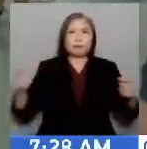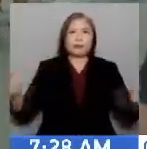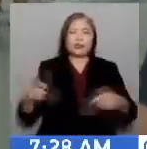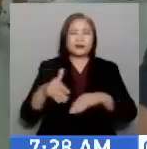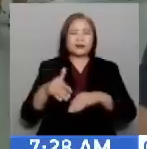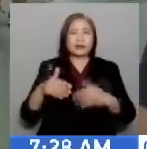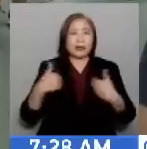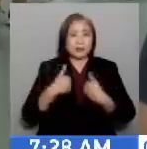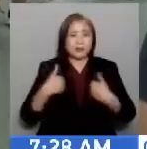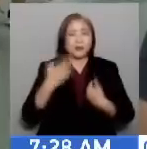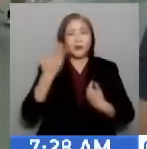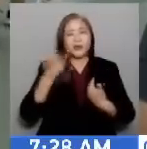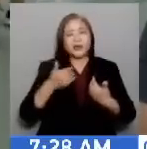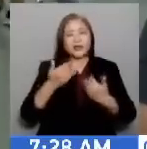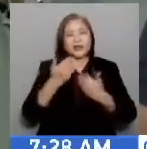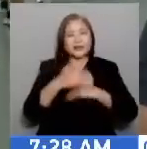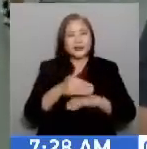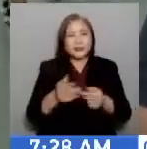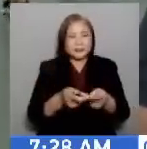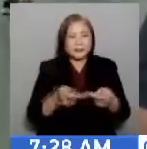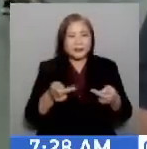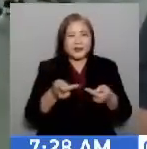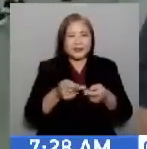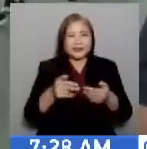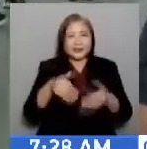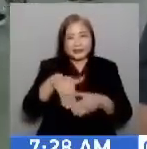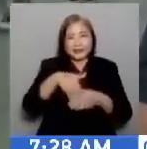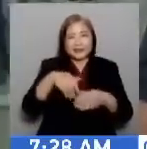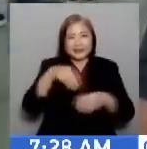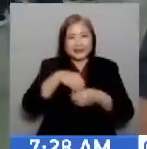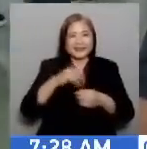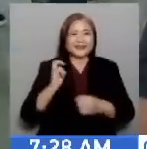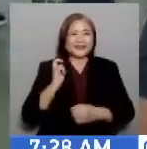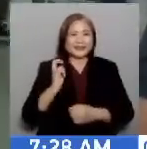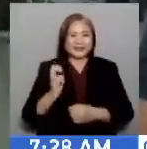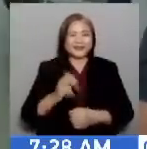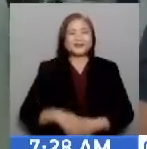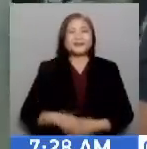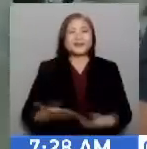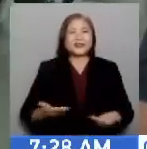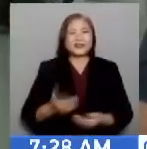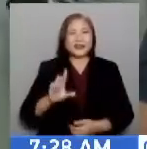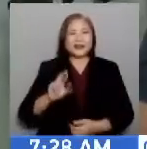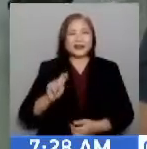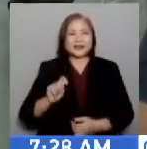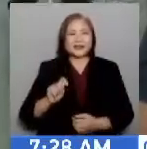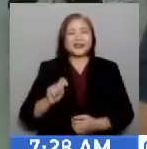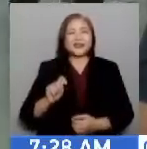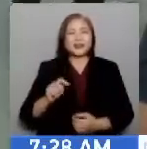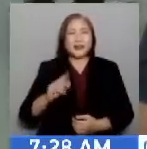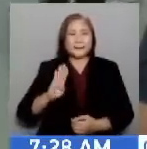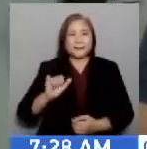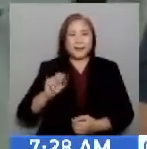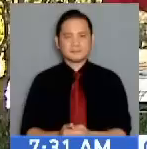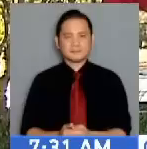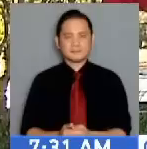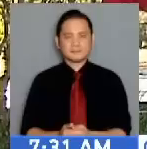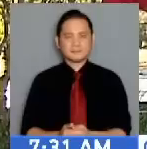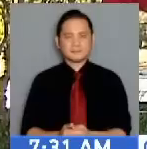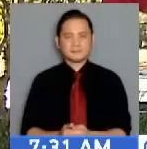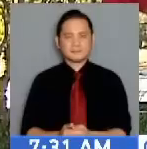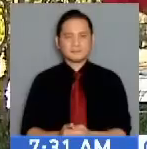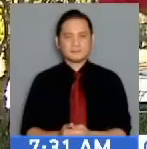ang espasyo dito sa tren. Ito ang unang balita mula rito sa LRT Line 2. Bam Alegre para sa GMA Integrated News.